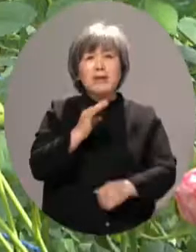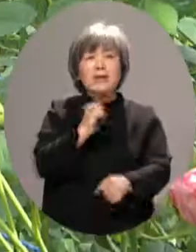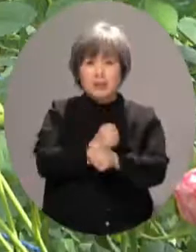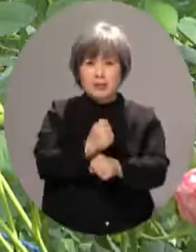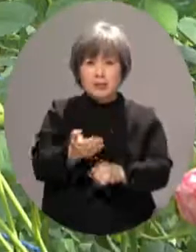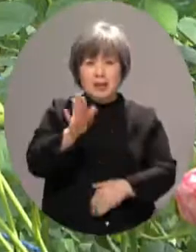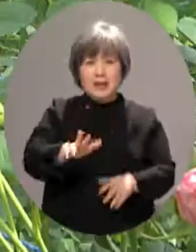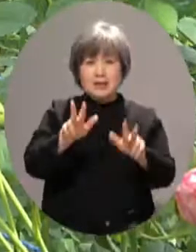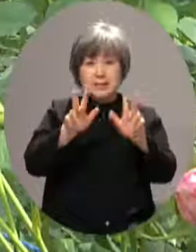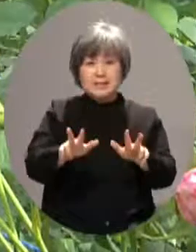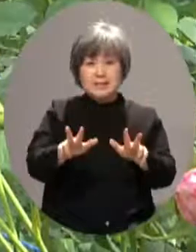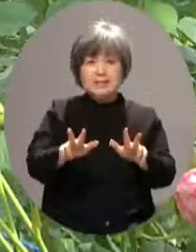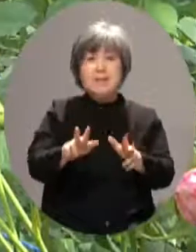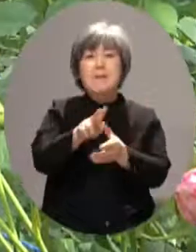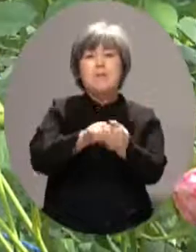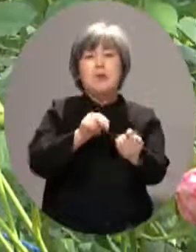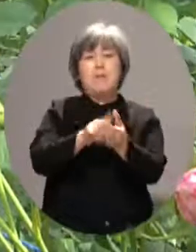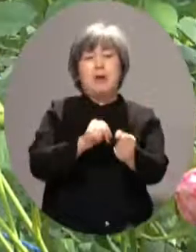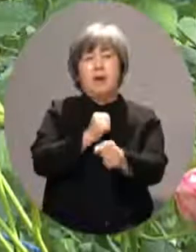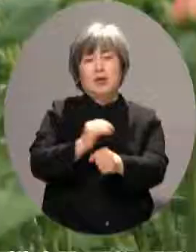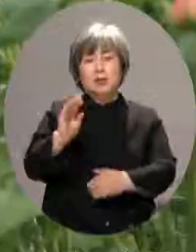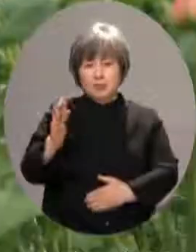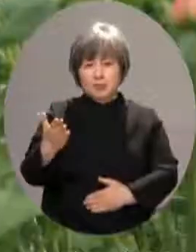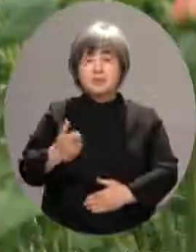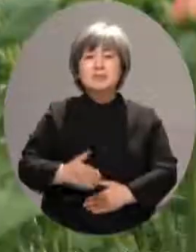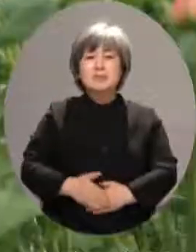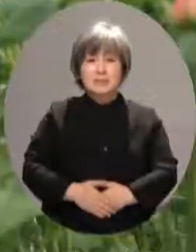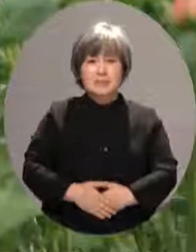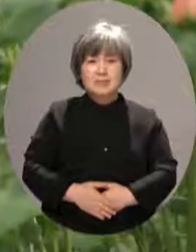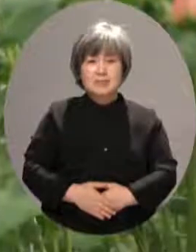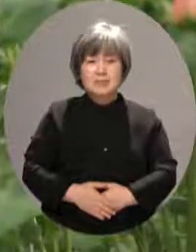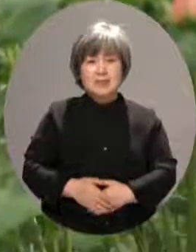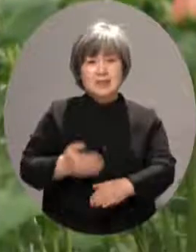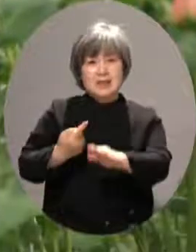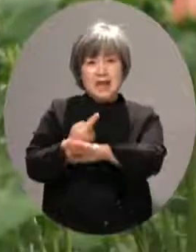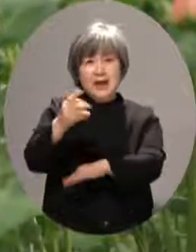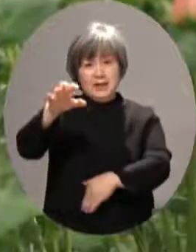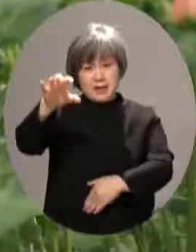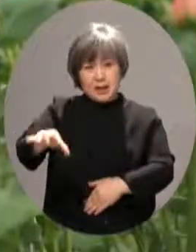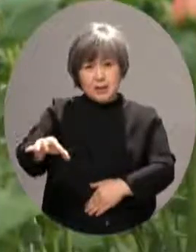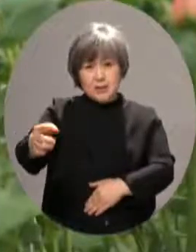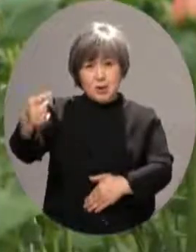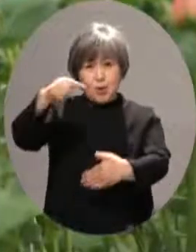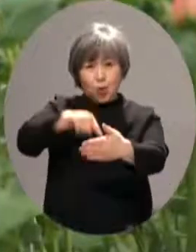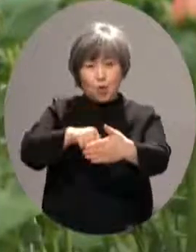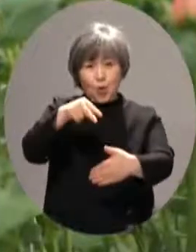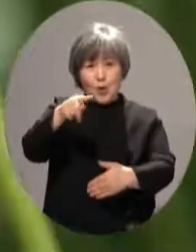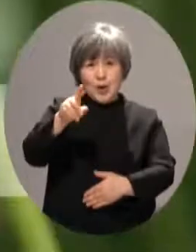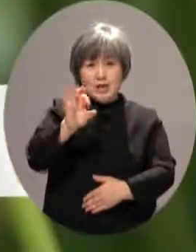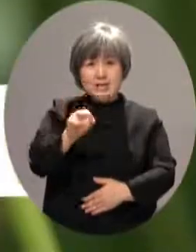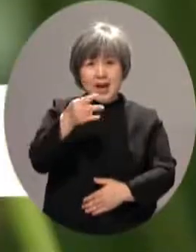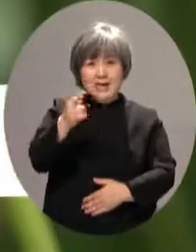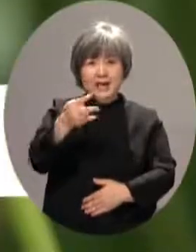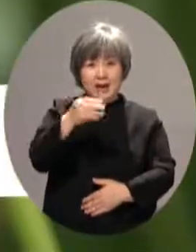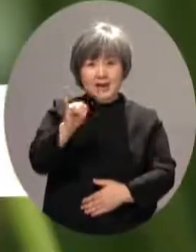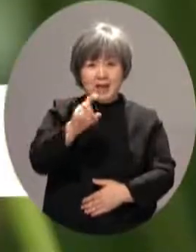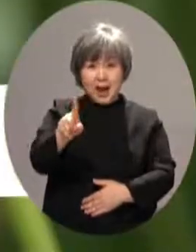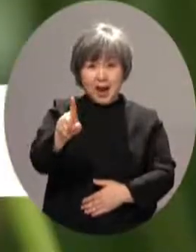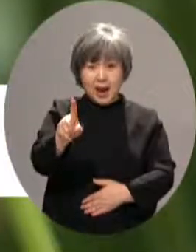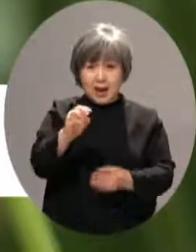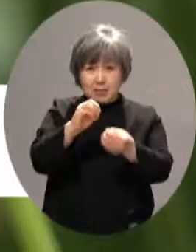지금은 상품화가 이루어진 상태입니다 해외에서 건너온 샹그리아 장미를 다른 개체와 교배